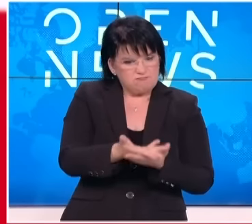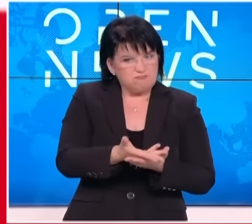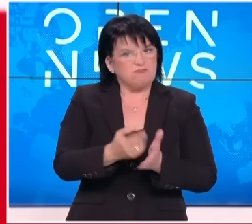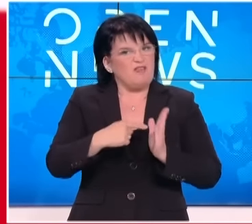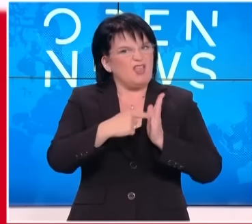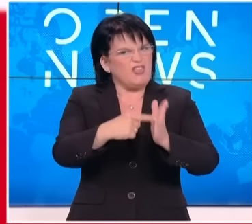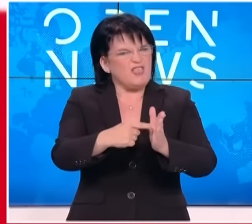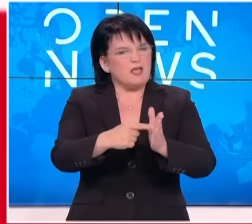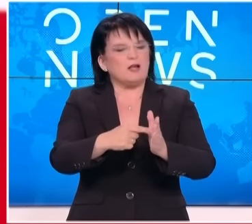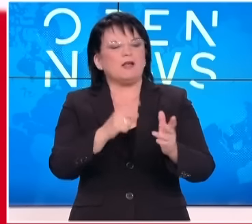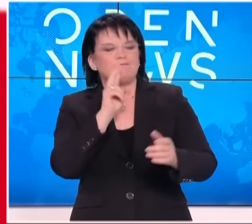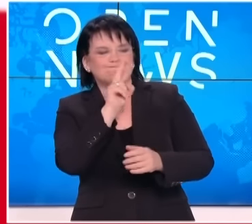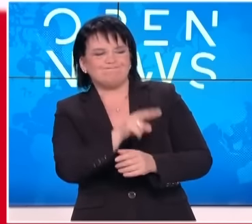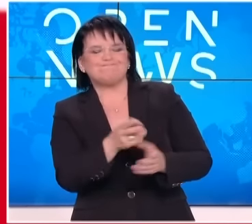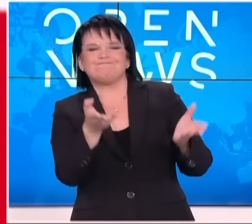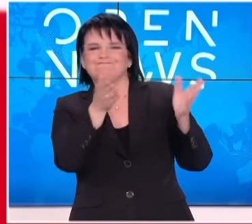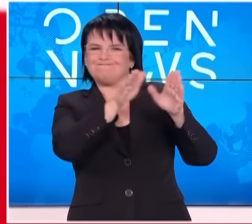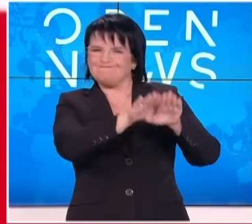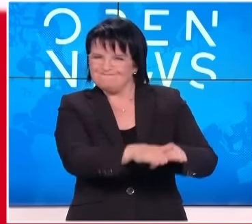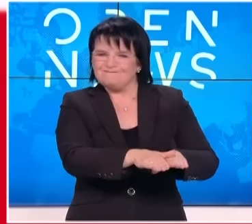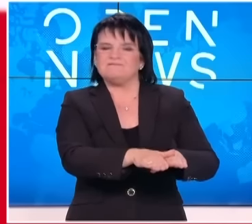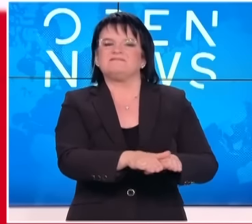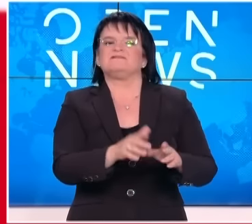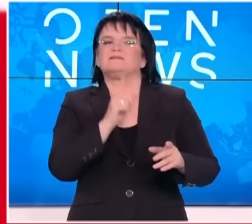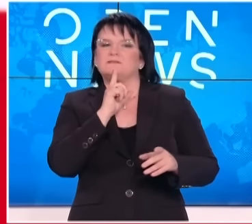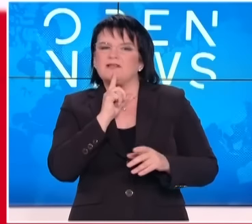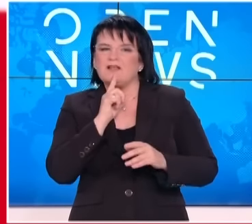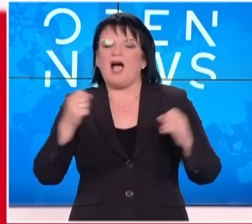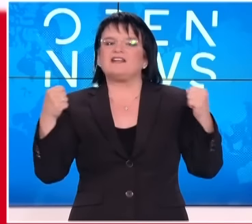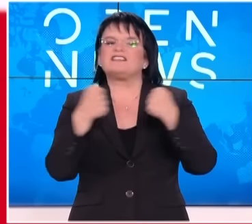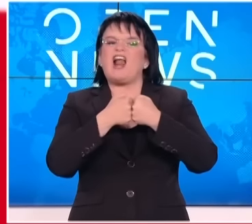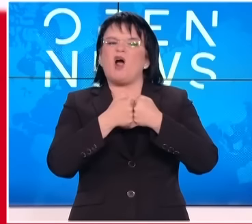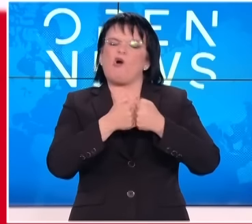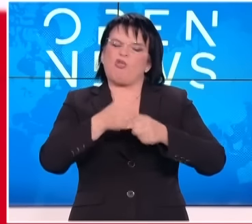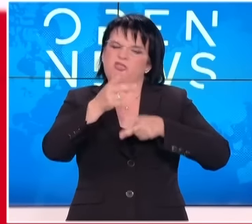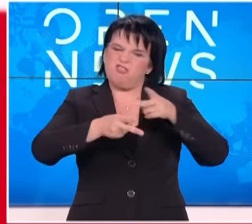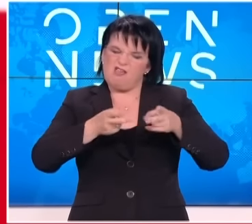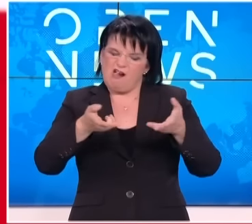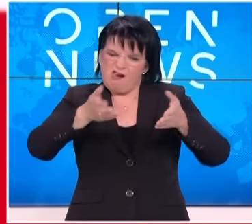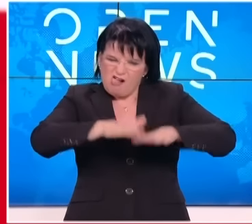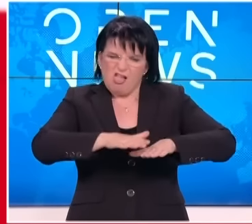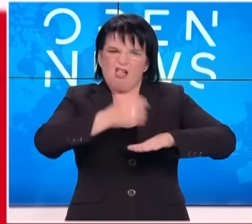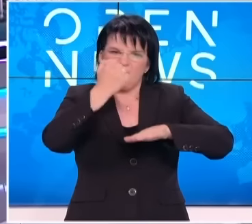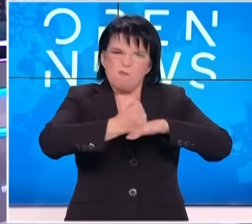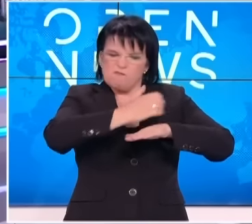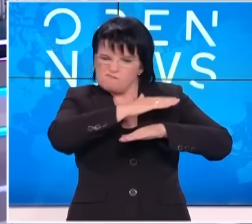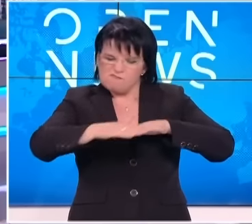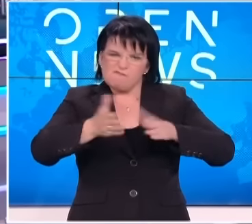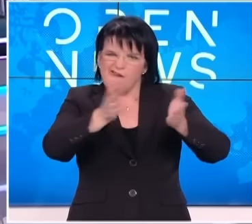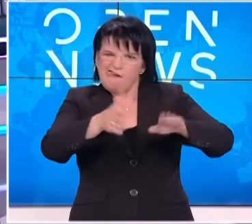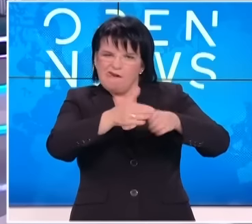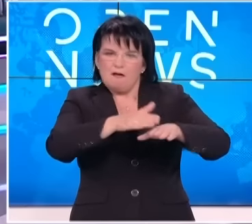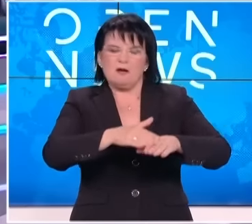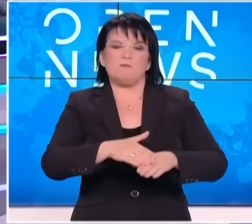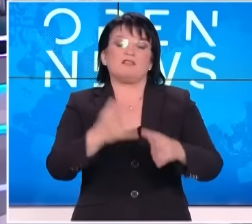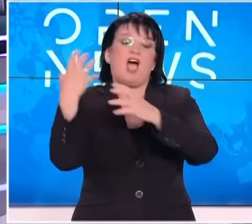δείχνει συγκάλυψη και προσπάθεια μετά την τραγωδία αυτή με τα μπαζώματα και όλα αυτά και προκύπτουν